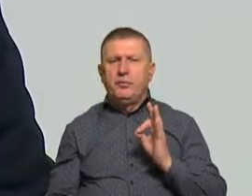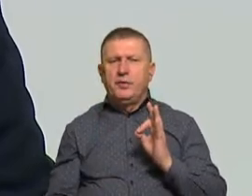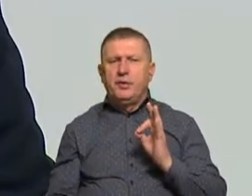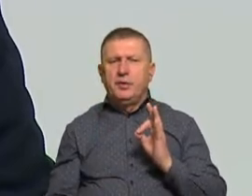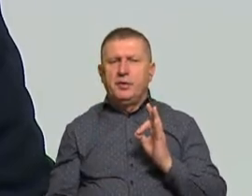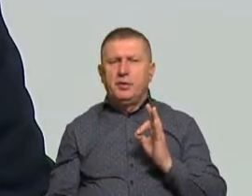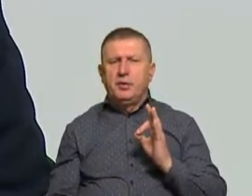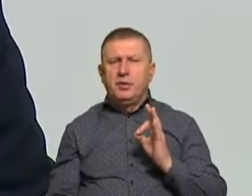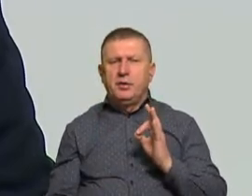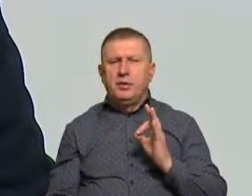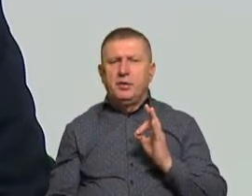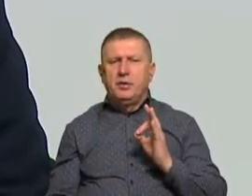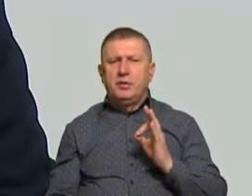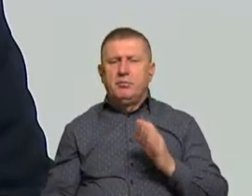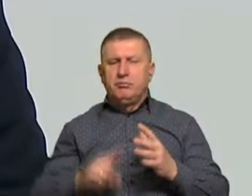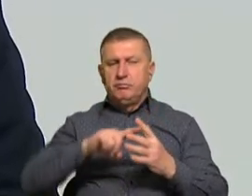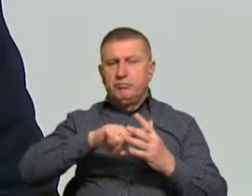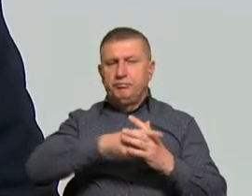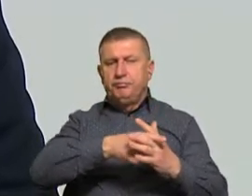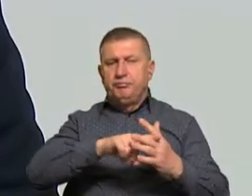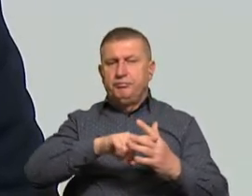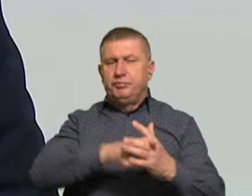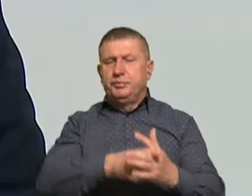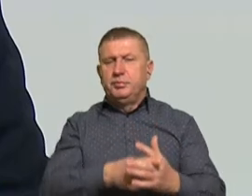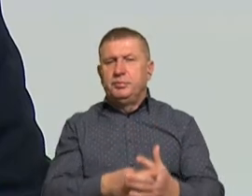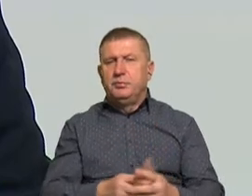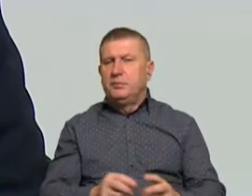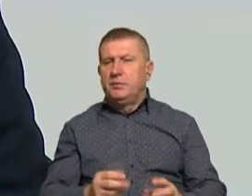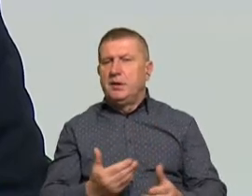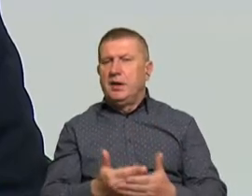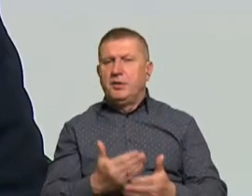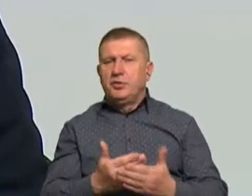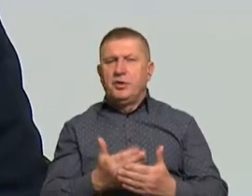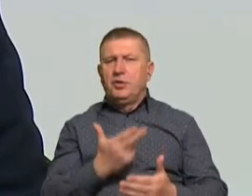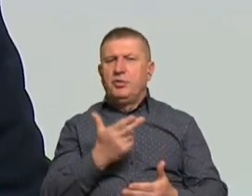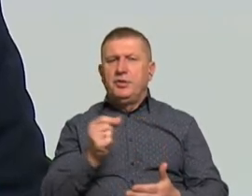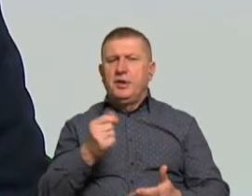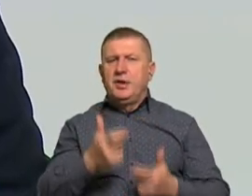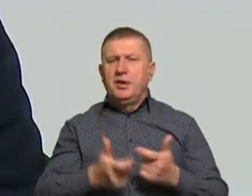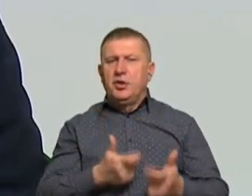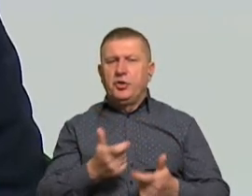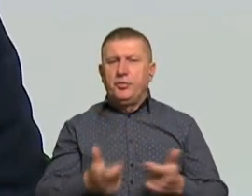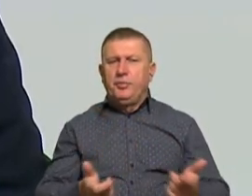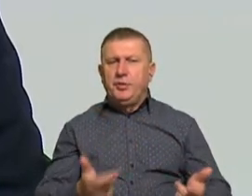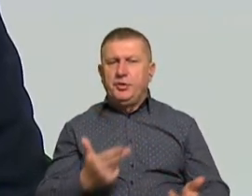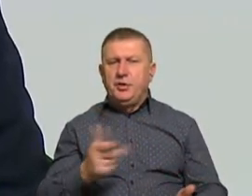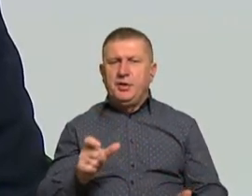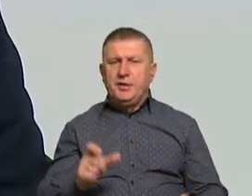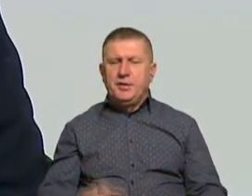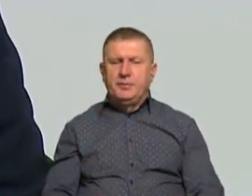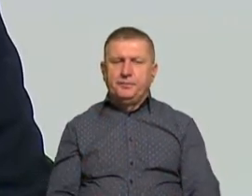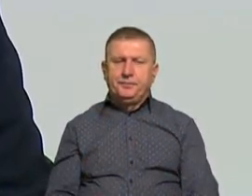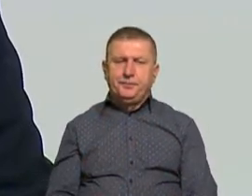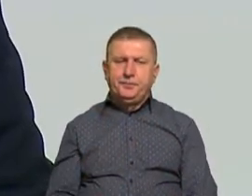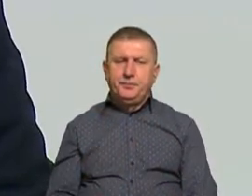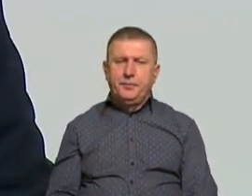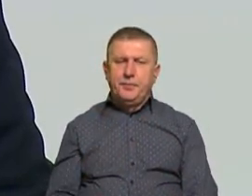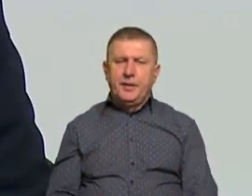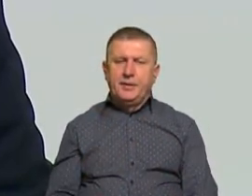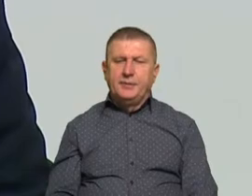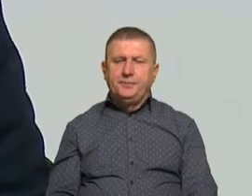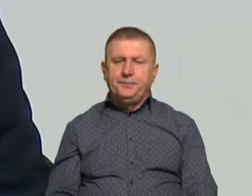szczegółowy audyt zasobów komunalnych, którymi dysponujemy. Mi się wydaje, że